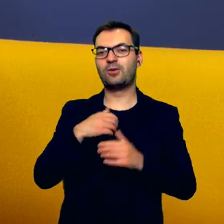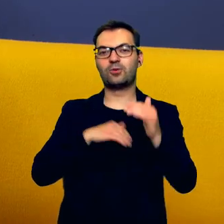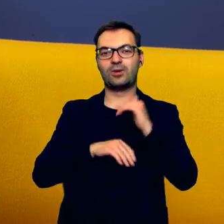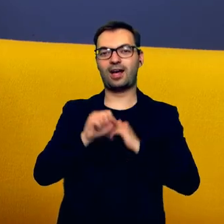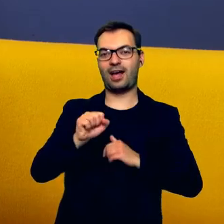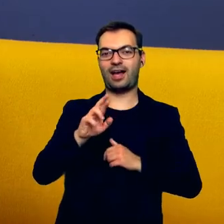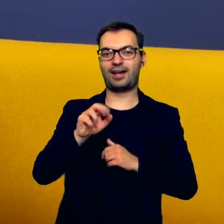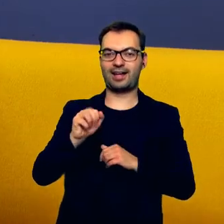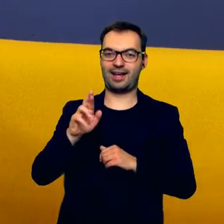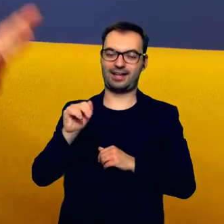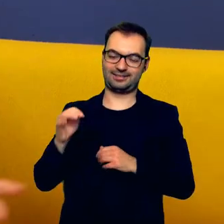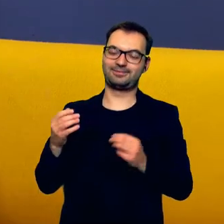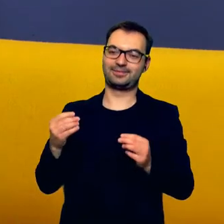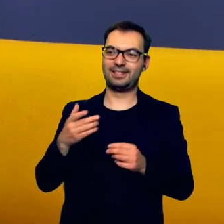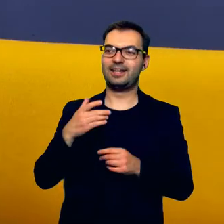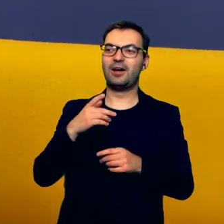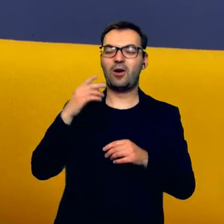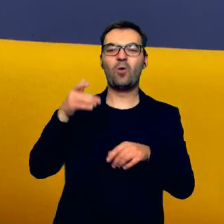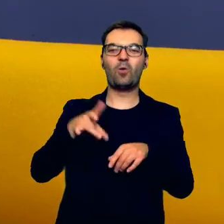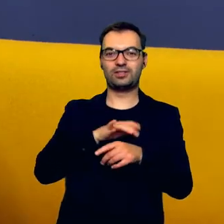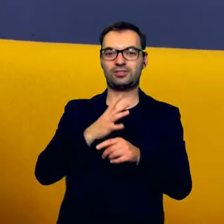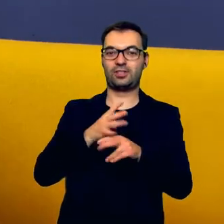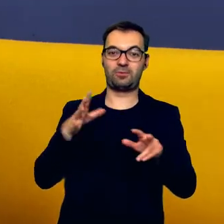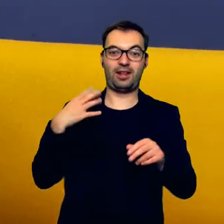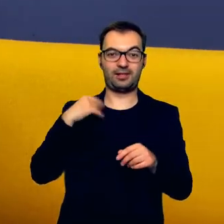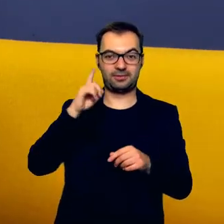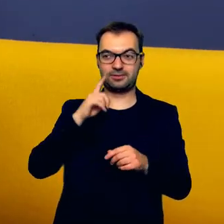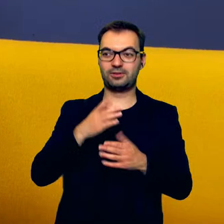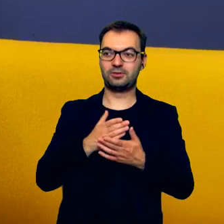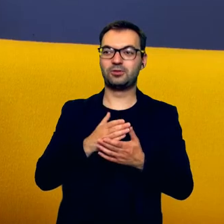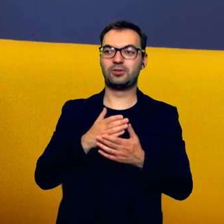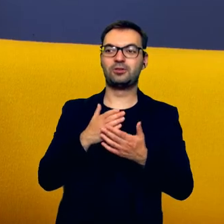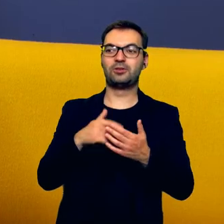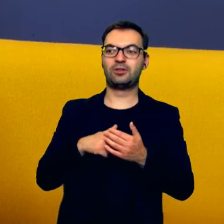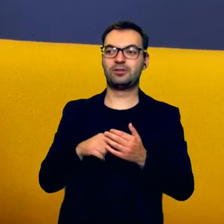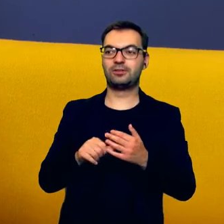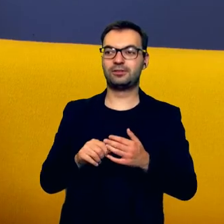Ararat. Tak, to świetne. No i Popielski, 48-letni mężczyzna, który już wchodzi w smugę cienia,